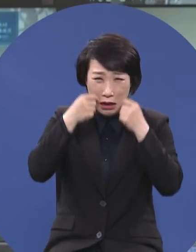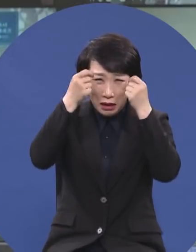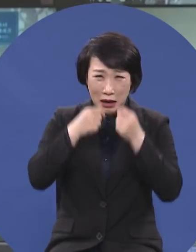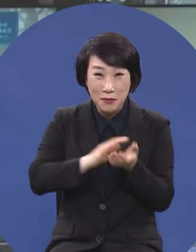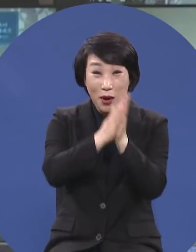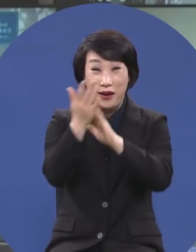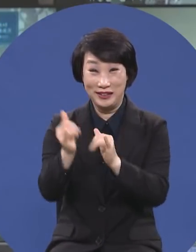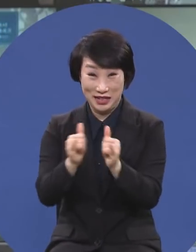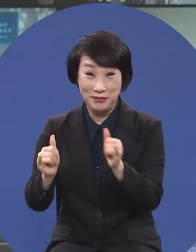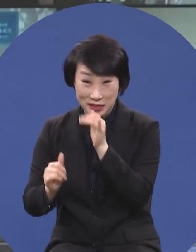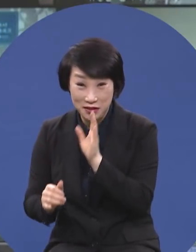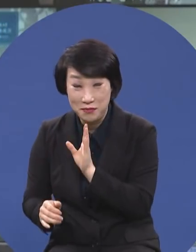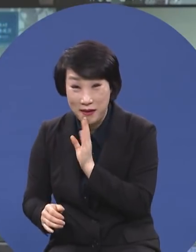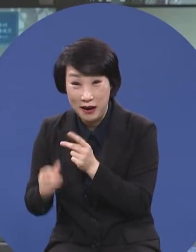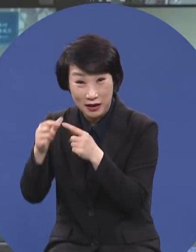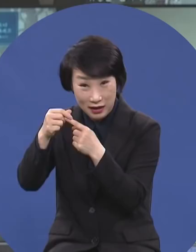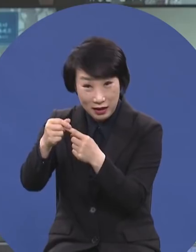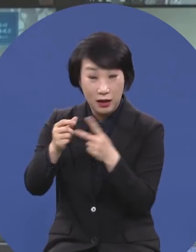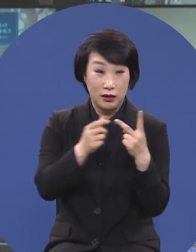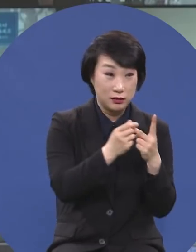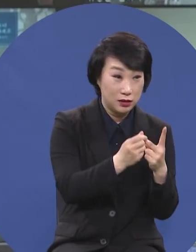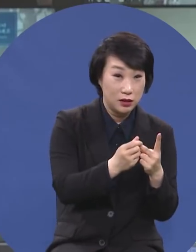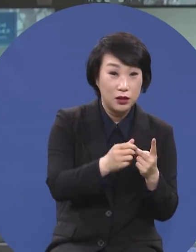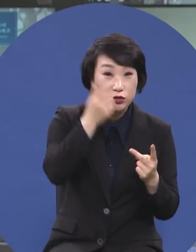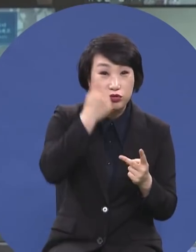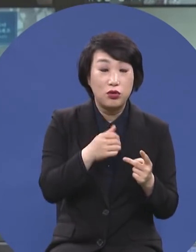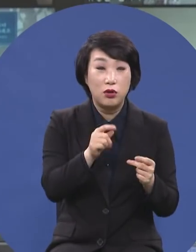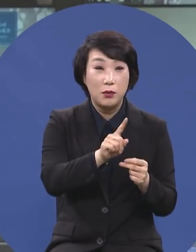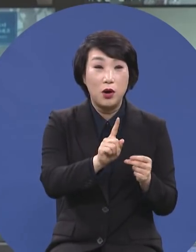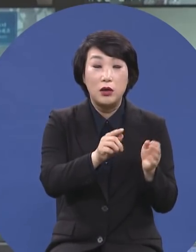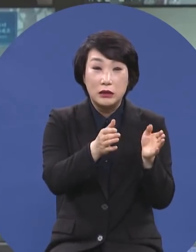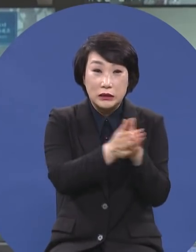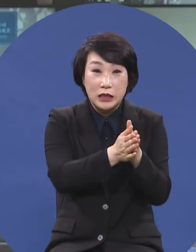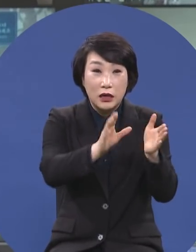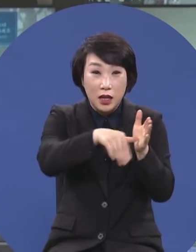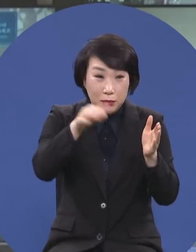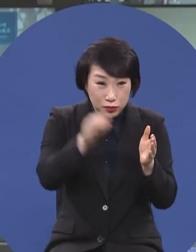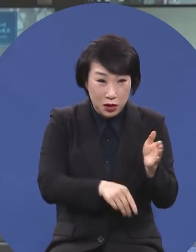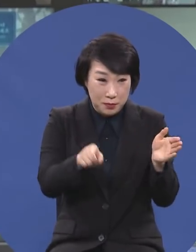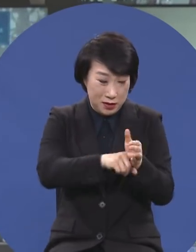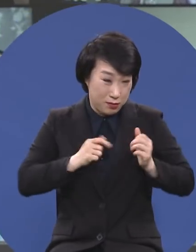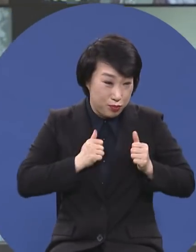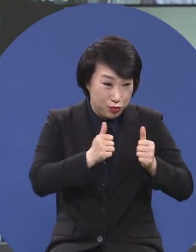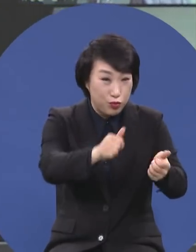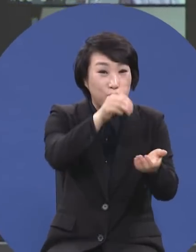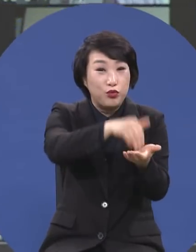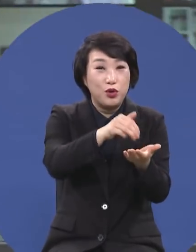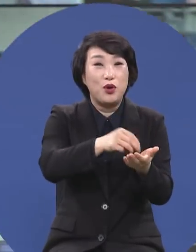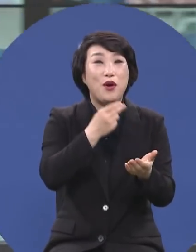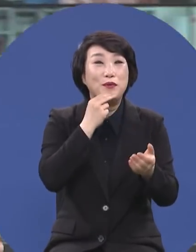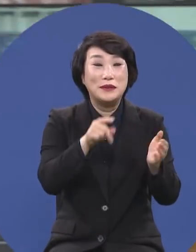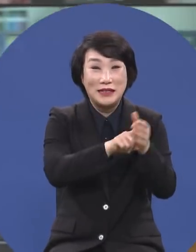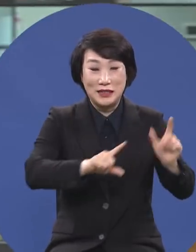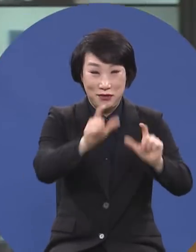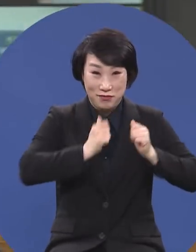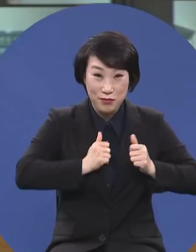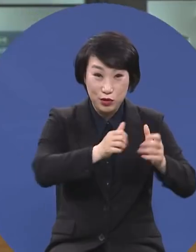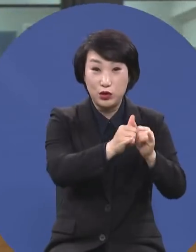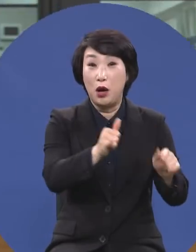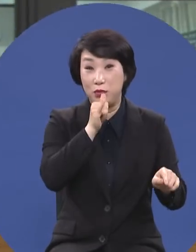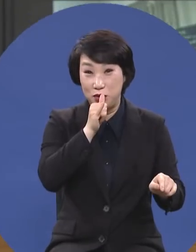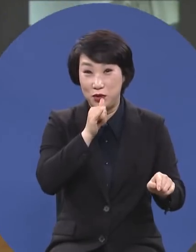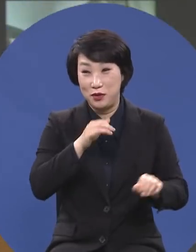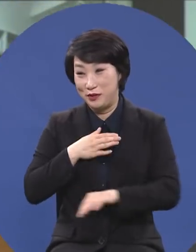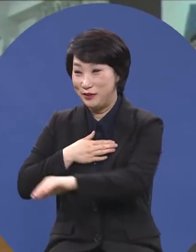사람도 있고 시작부터 잘 믿고 후회 없이 신앙생활 잘하는 사람도 있습니다.